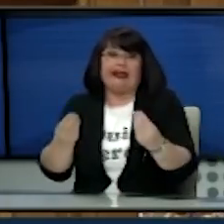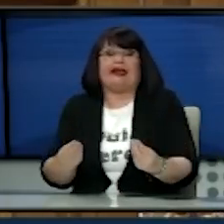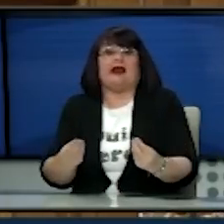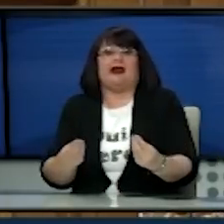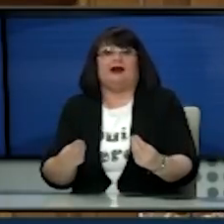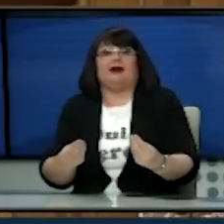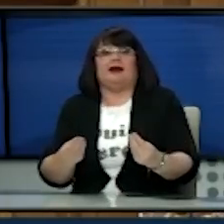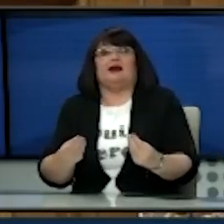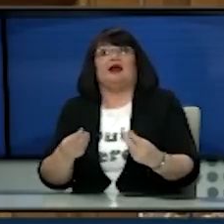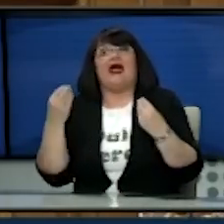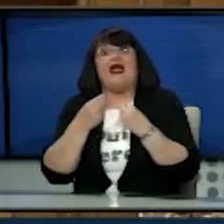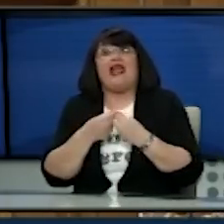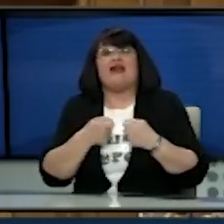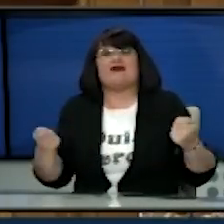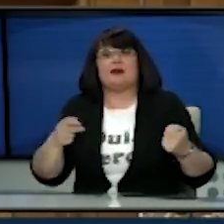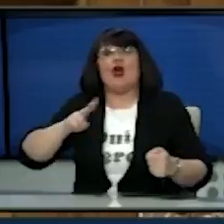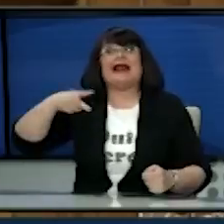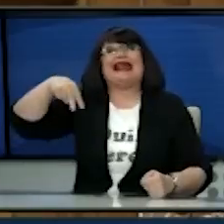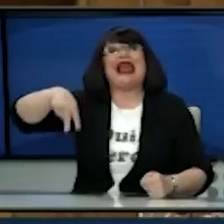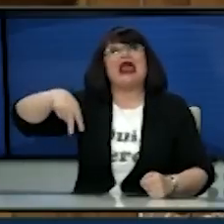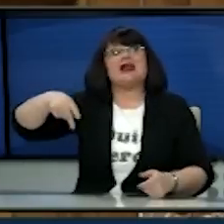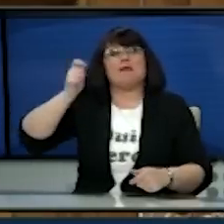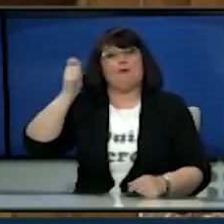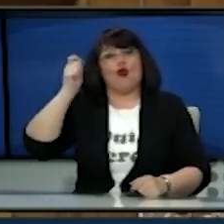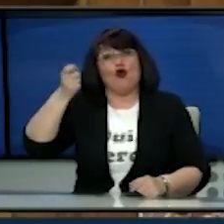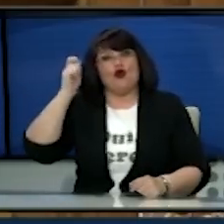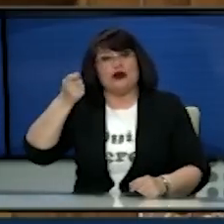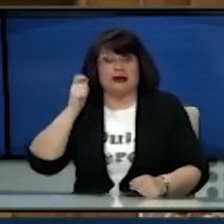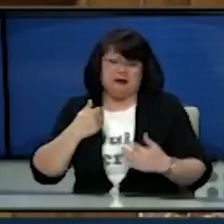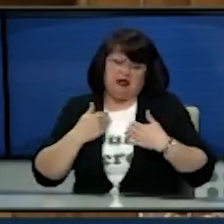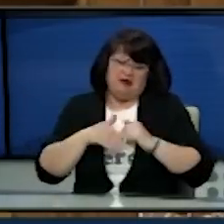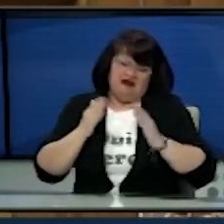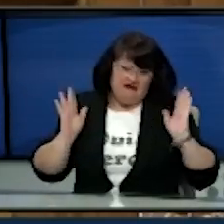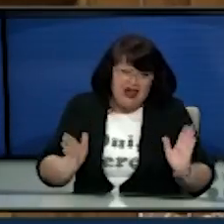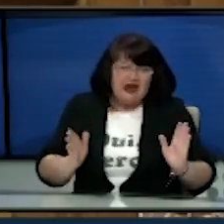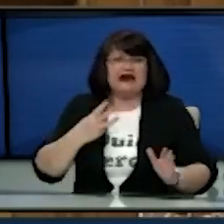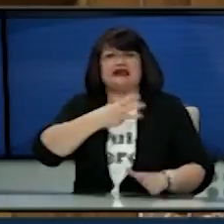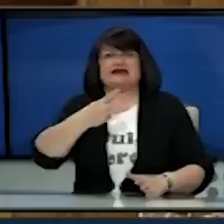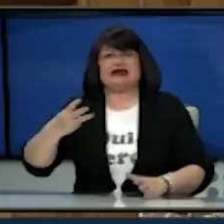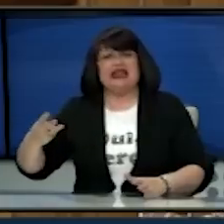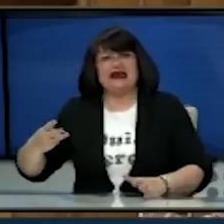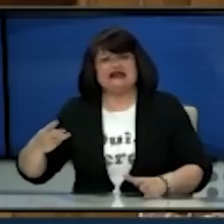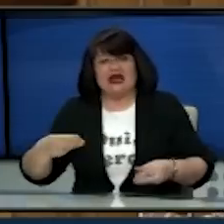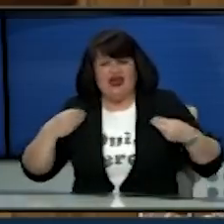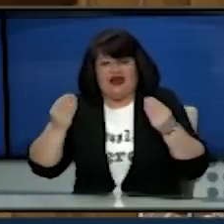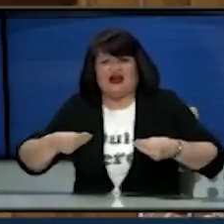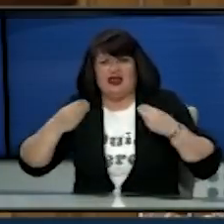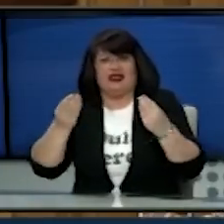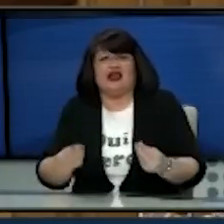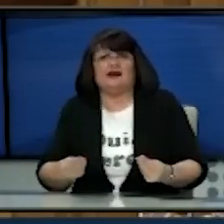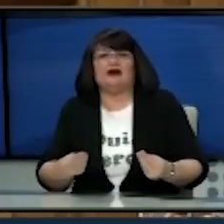χωρίς καθυστερήσεις εφαρμογή της αντιλαϊκής πολιτικής με κάθε κόστος. Ο ΣΥΡΙΖΑ βγάζει στο παζάρι